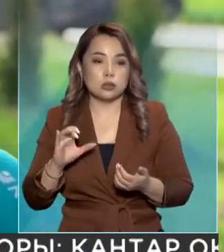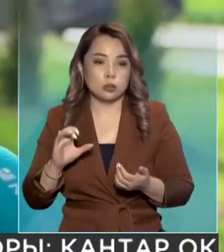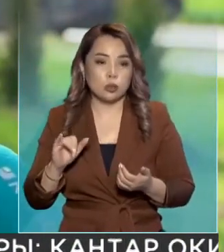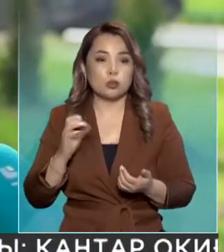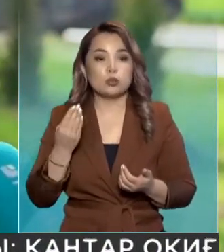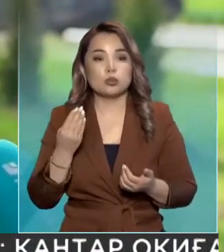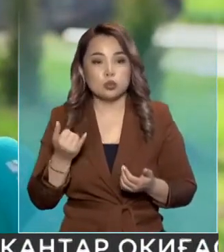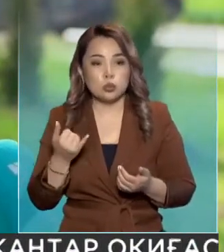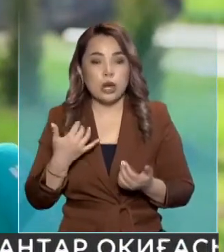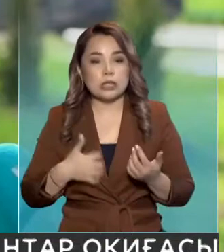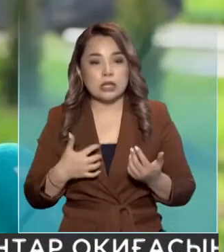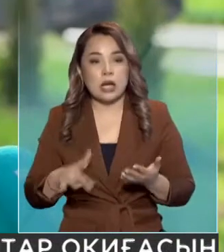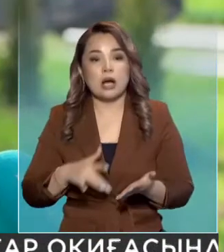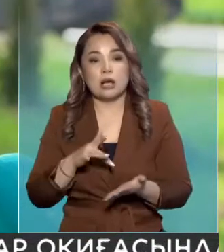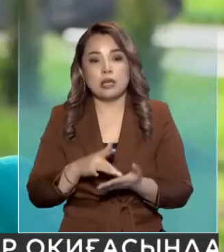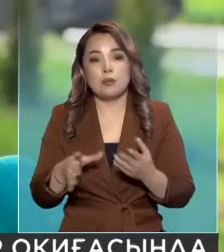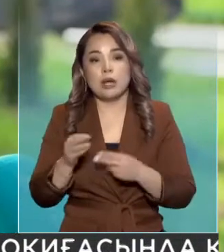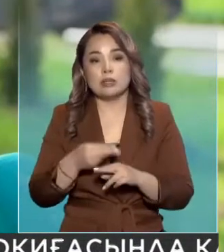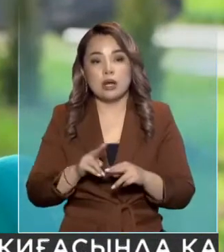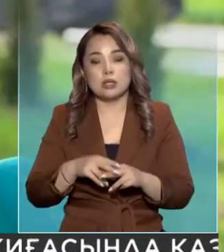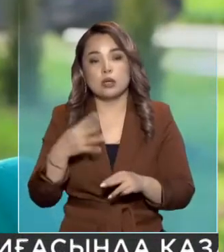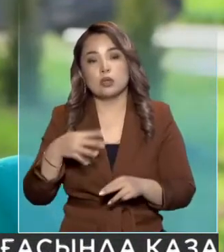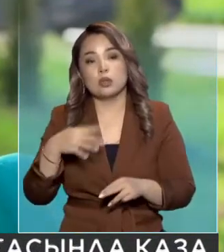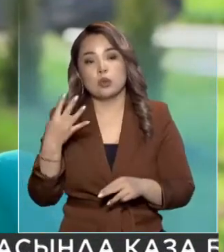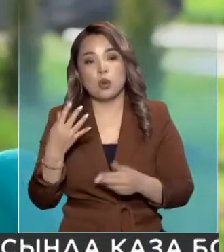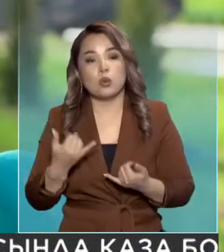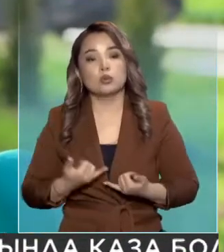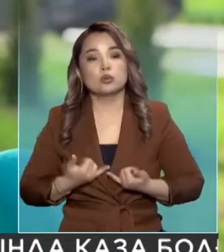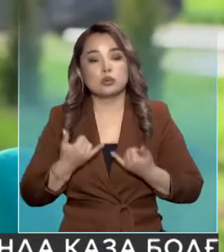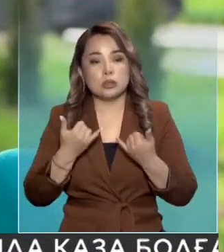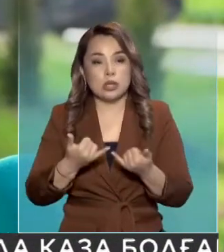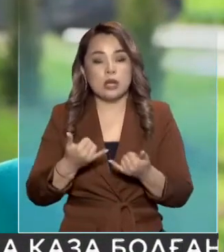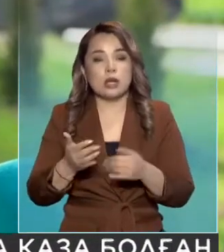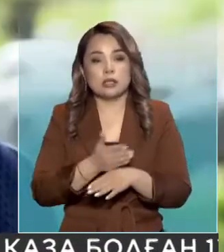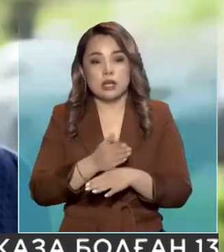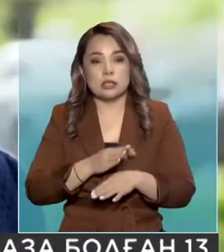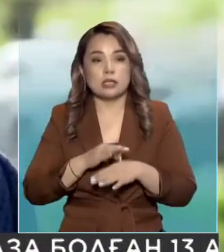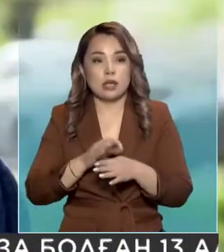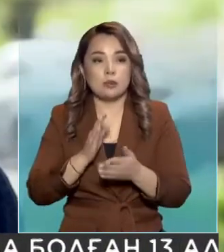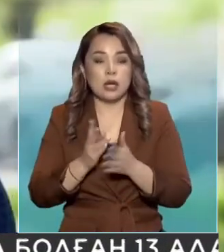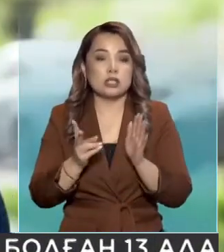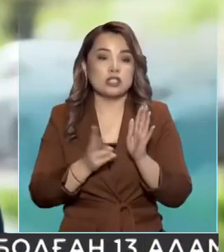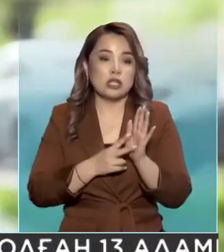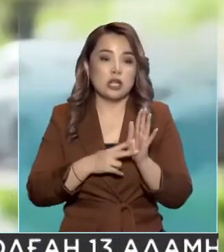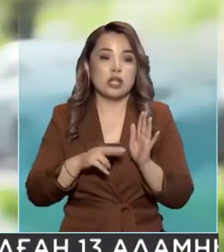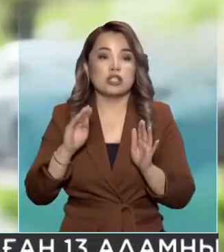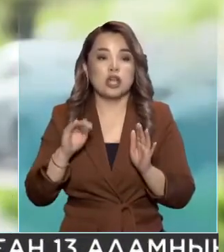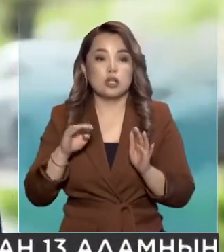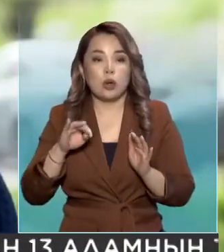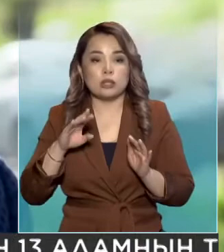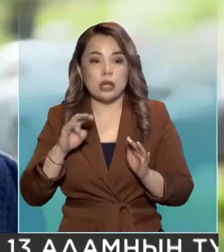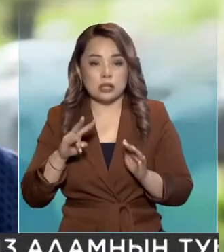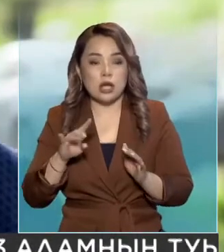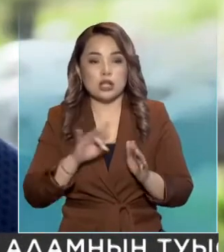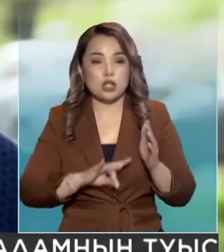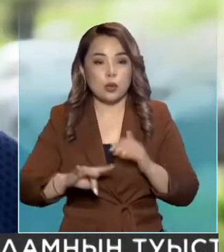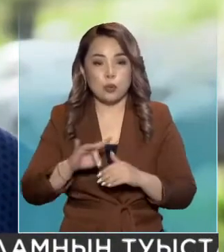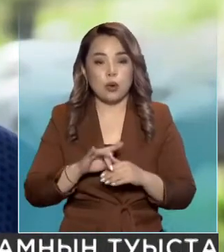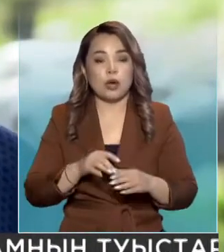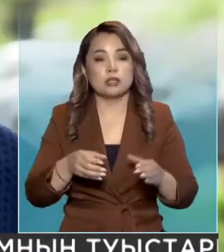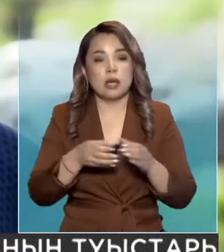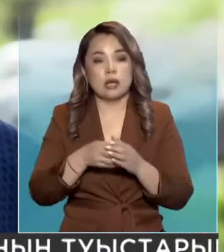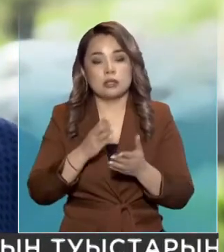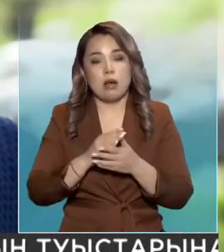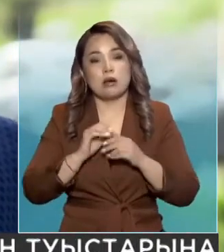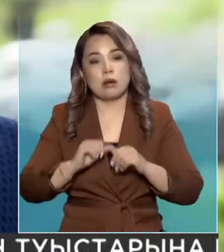аудандарынан және Тараз қаласынан 44 ұсыныс түсіп зерделенді. 7-ші желтоқсанда Республикалық